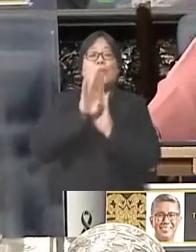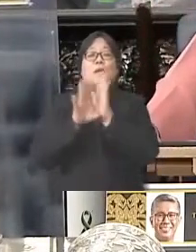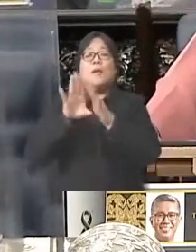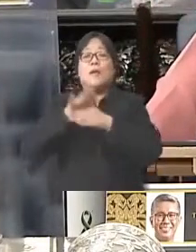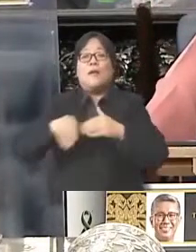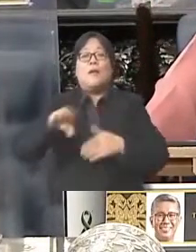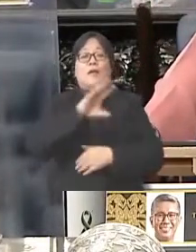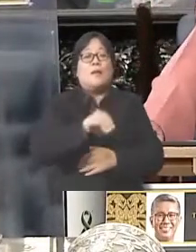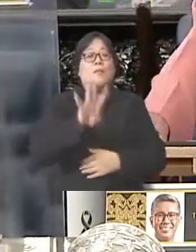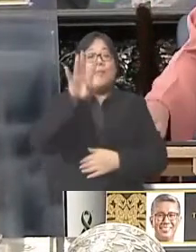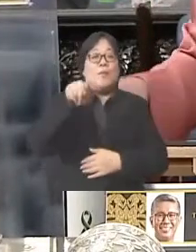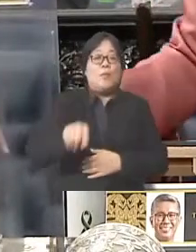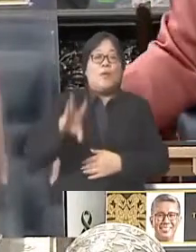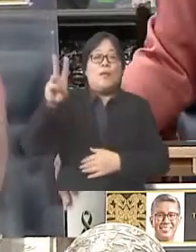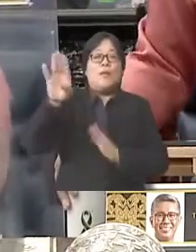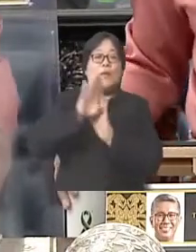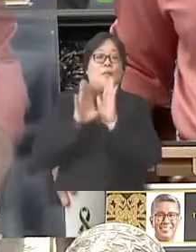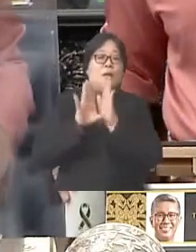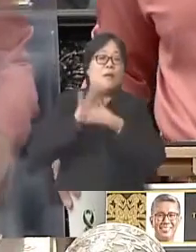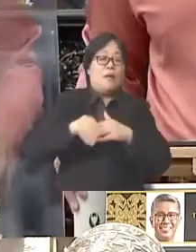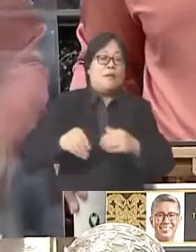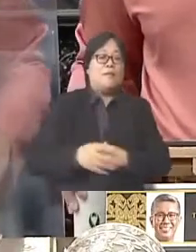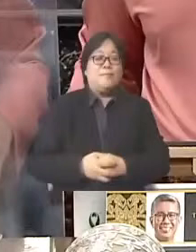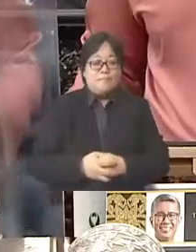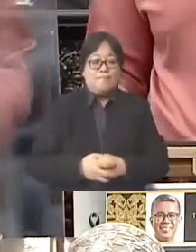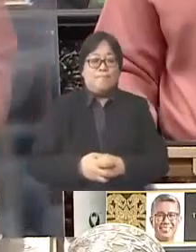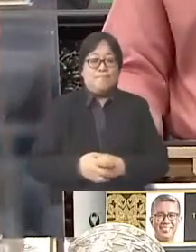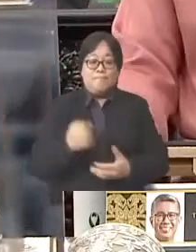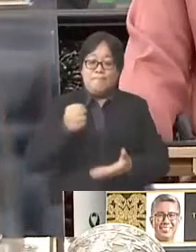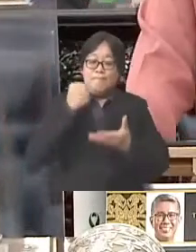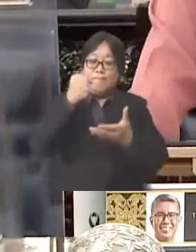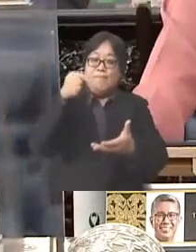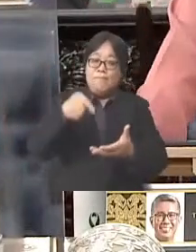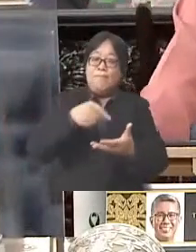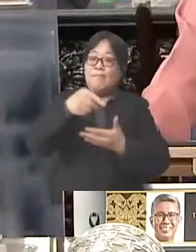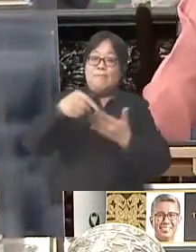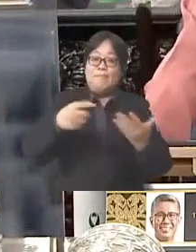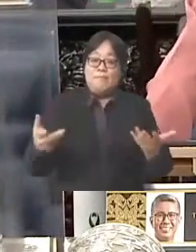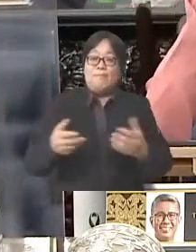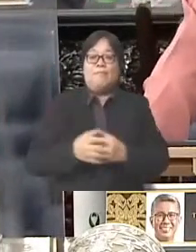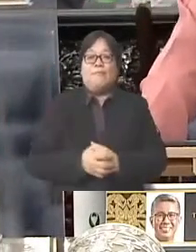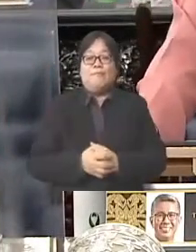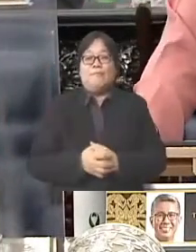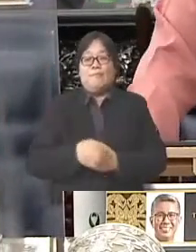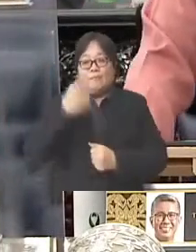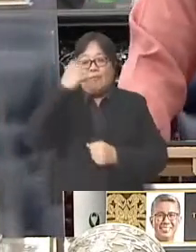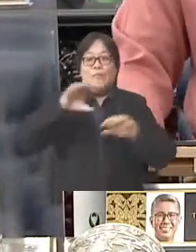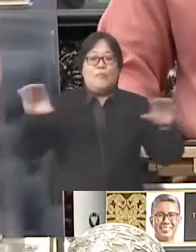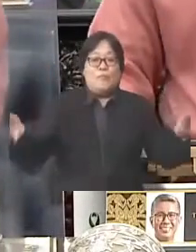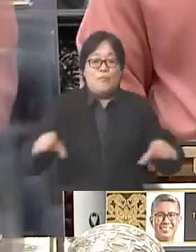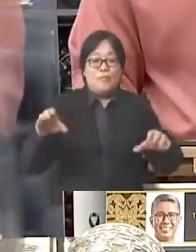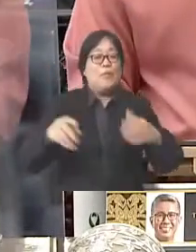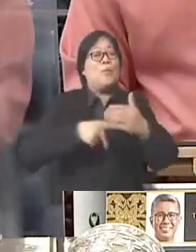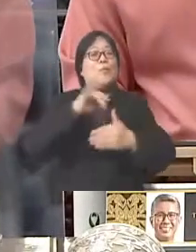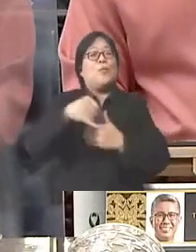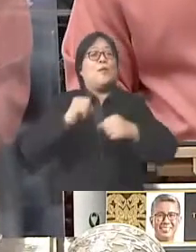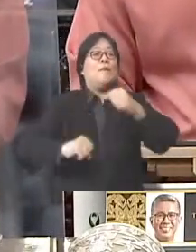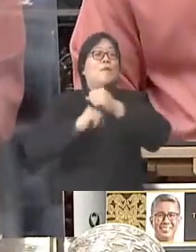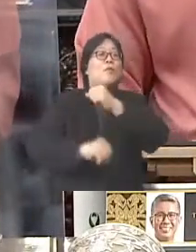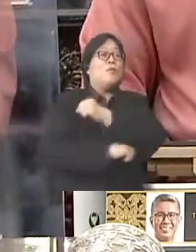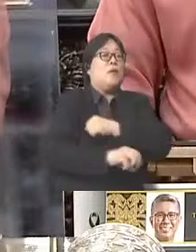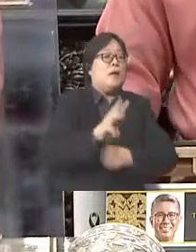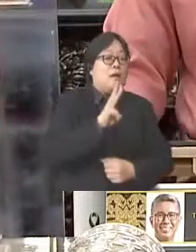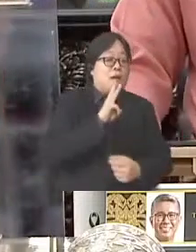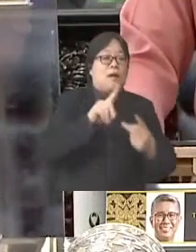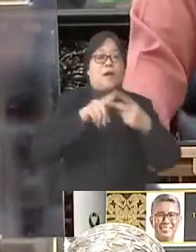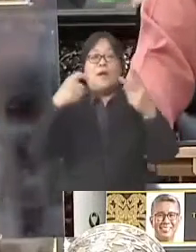bullying dan 46 film negatif peruntukan ini antaranya adalah untuk melaksanakan proyek infrastruktur